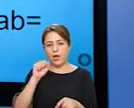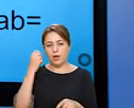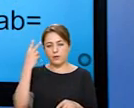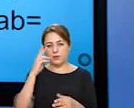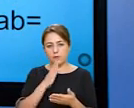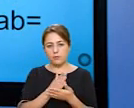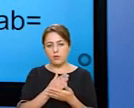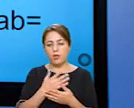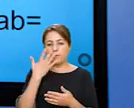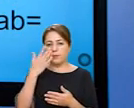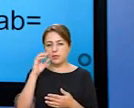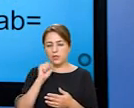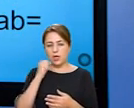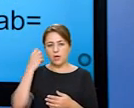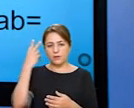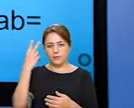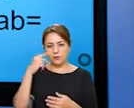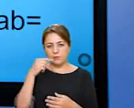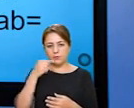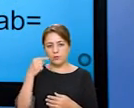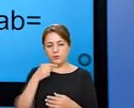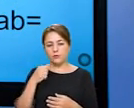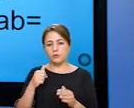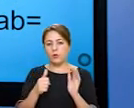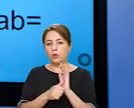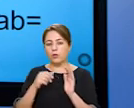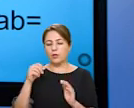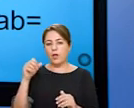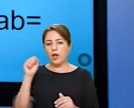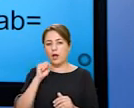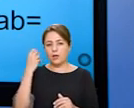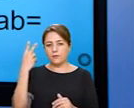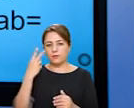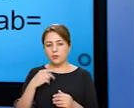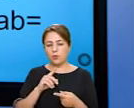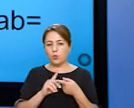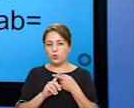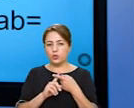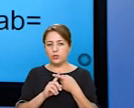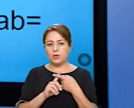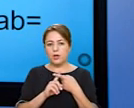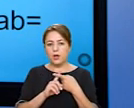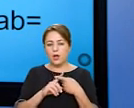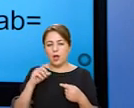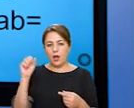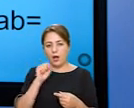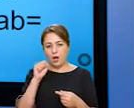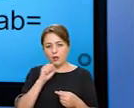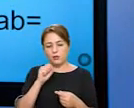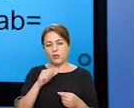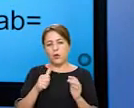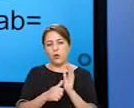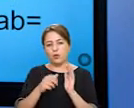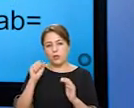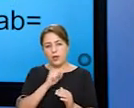bor. 5a kvadrat айрамыз минус 6а квадрат. Қоштик, енді а леглер